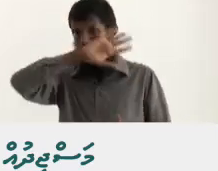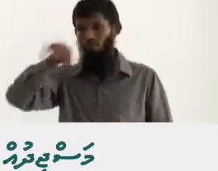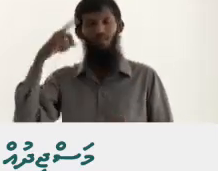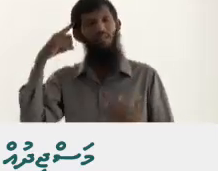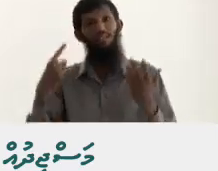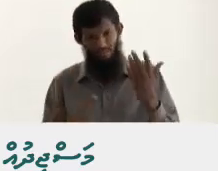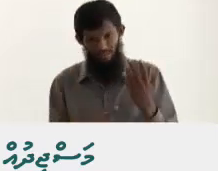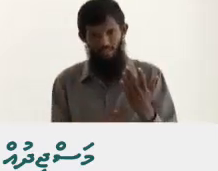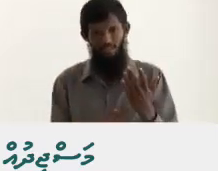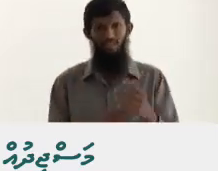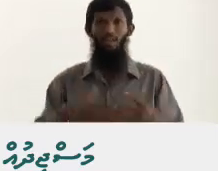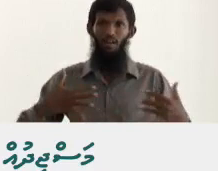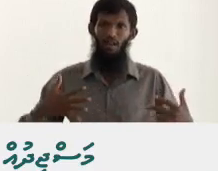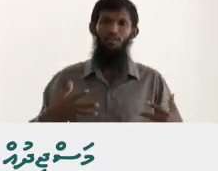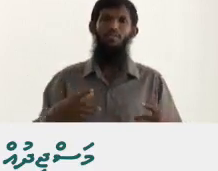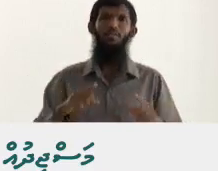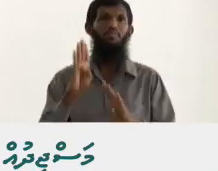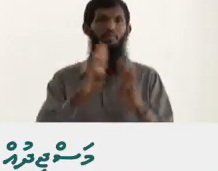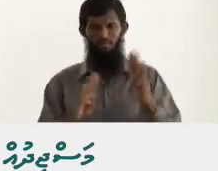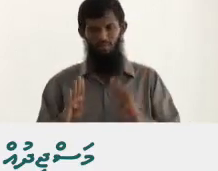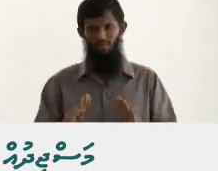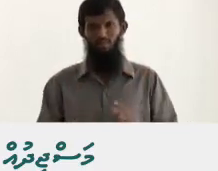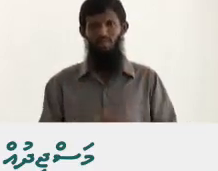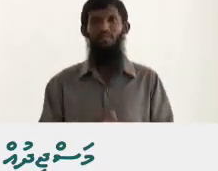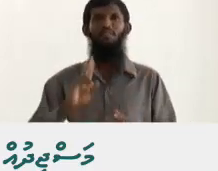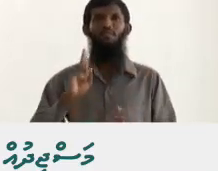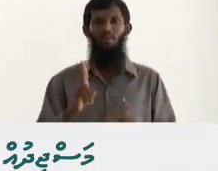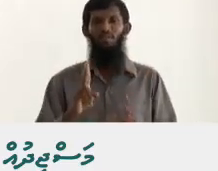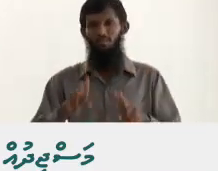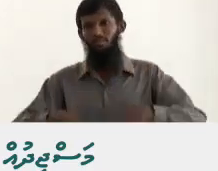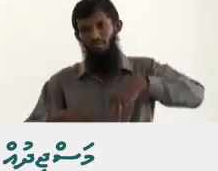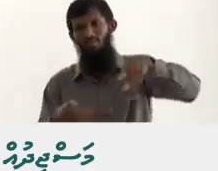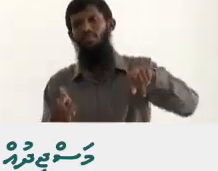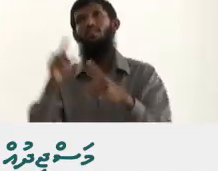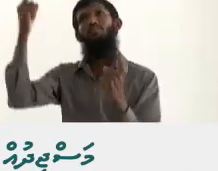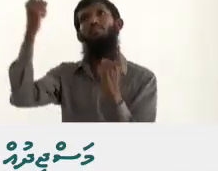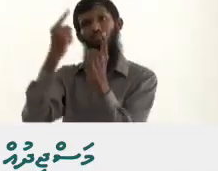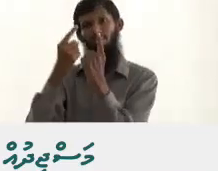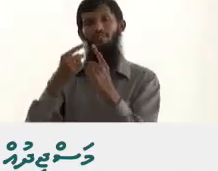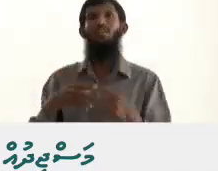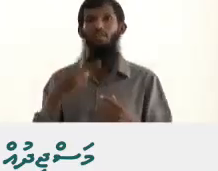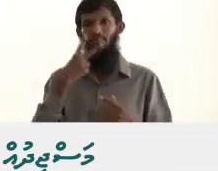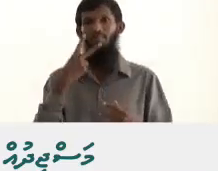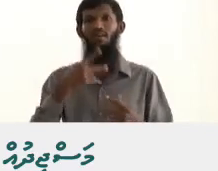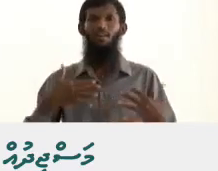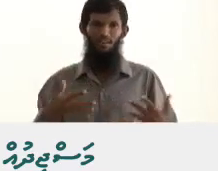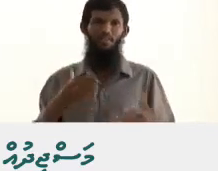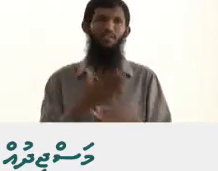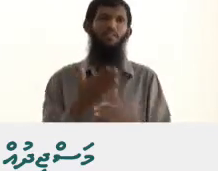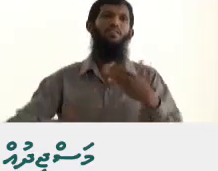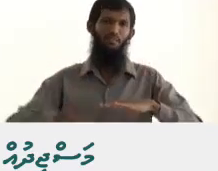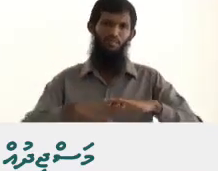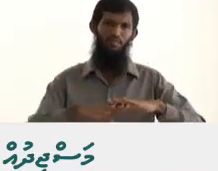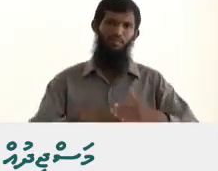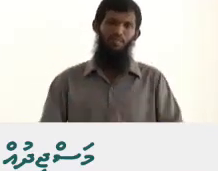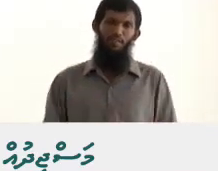ballabame adi tiyabba mihun rujua kurabba hushi timan raskalaange hadratashe maang Allahu ekalaange